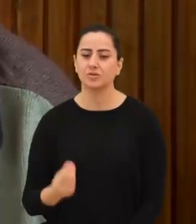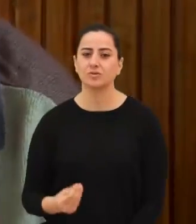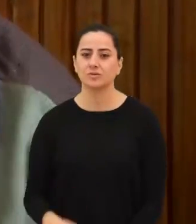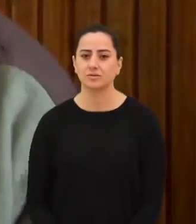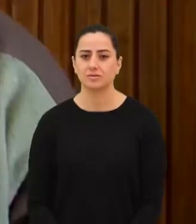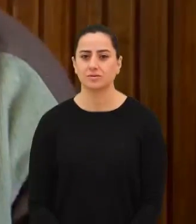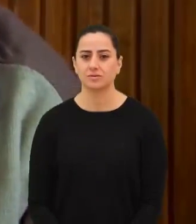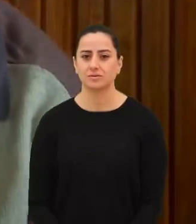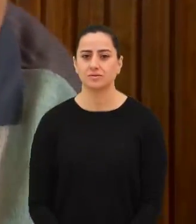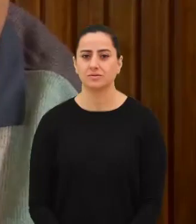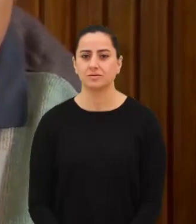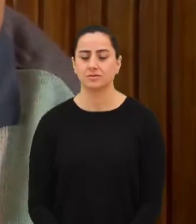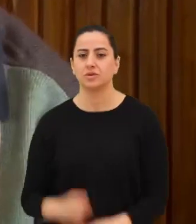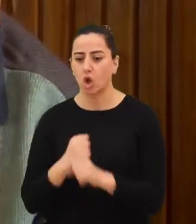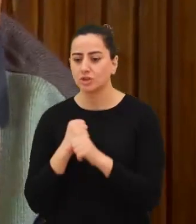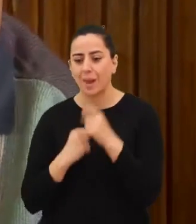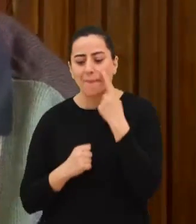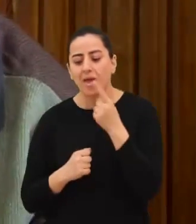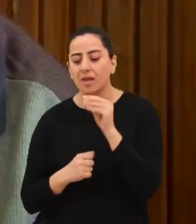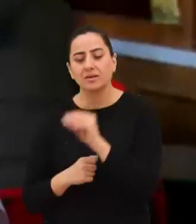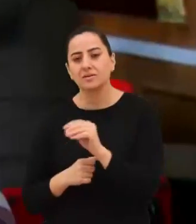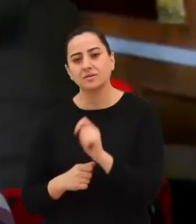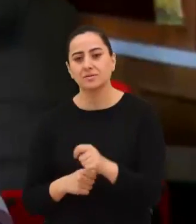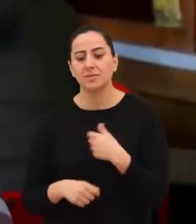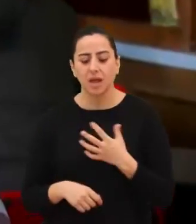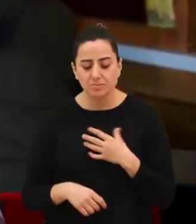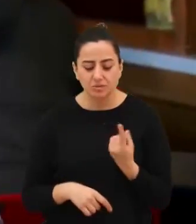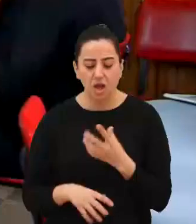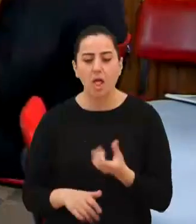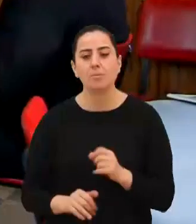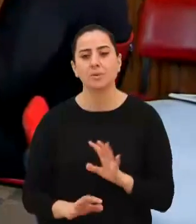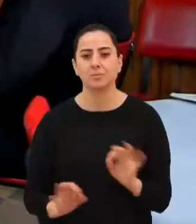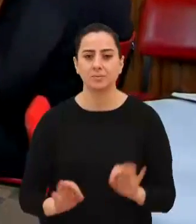Sağda gösterme verdim. Kendime bir şey almadım vallahi.